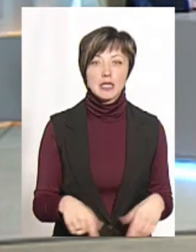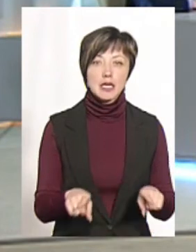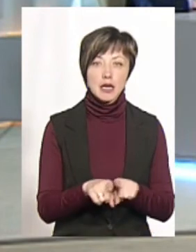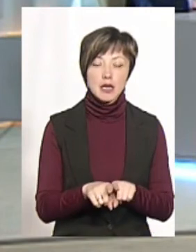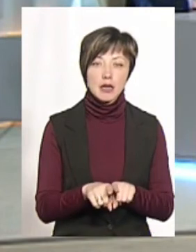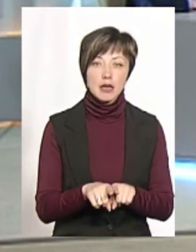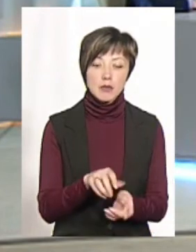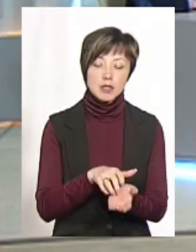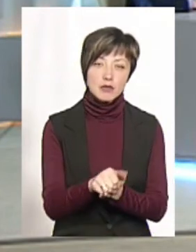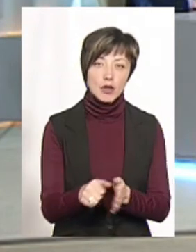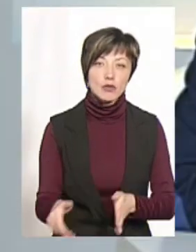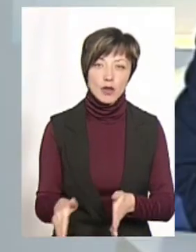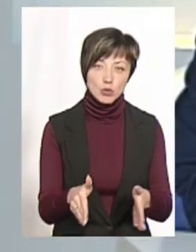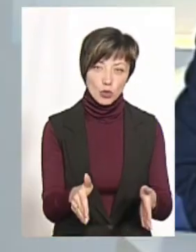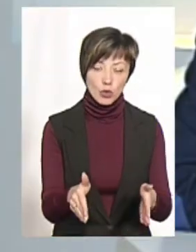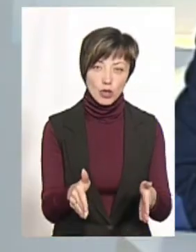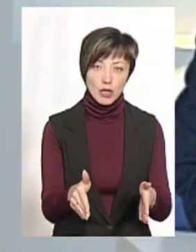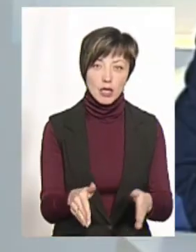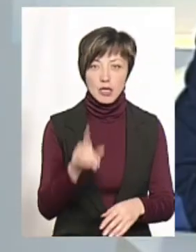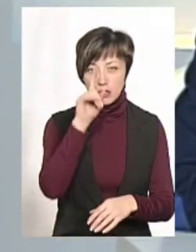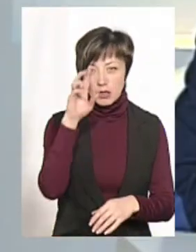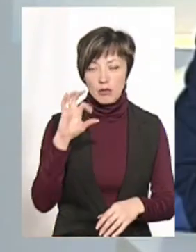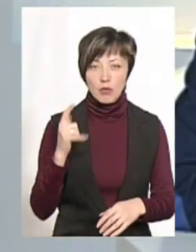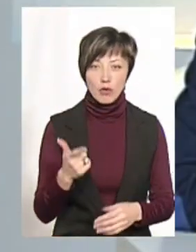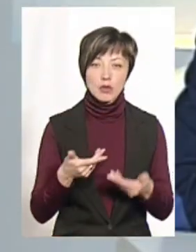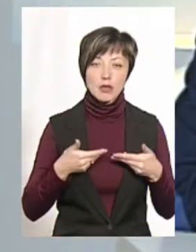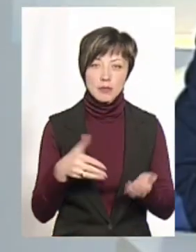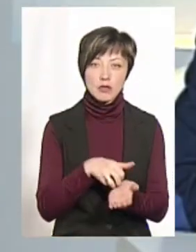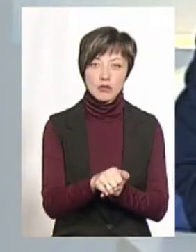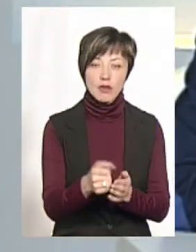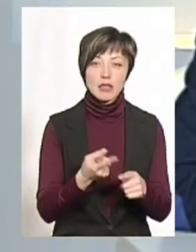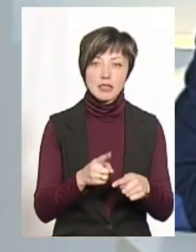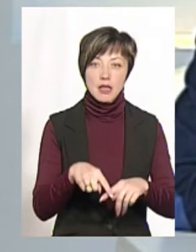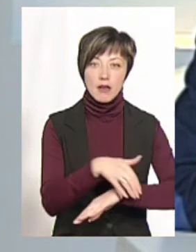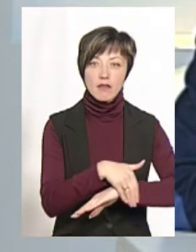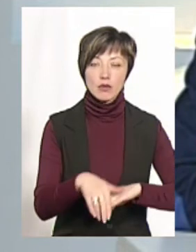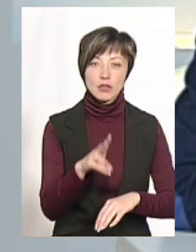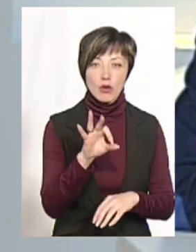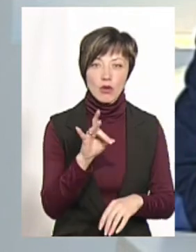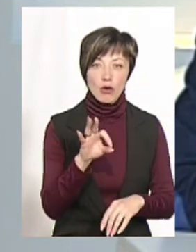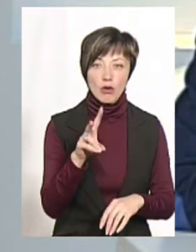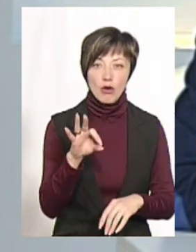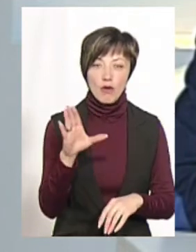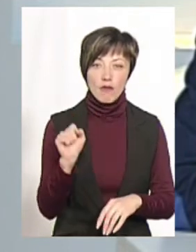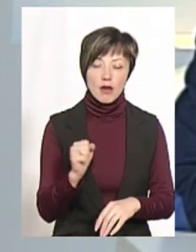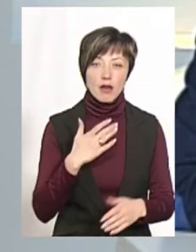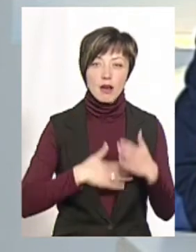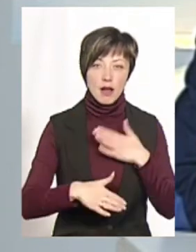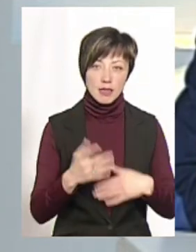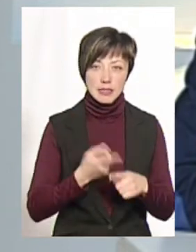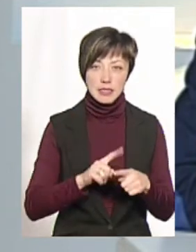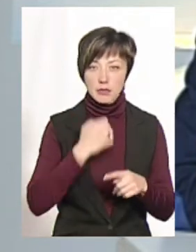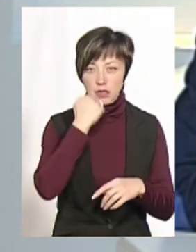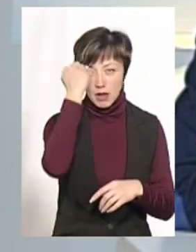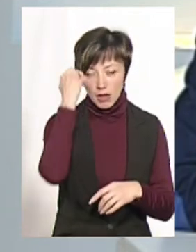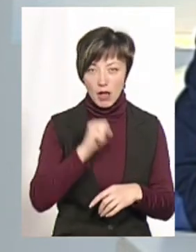питання по асфальтуванню дороги. Слава Богу, нам заасфальтували. Це вулиця Корольова. Ми дуже раді, за це,